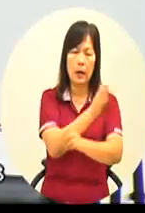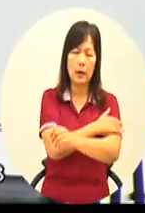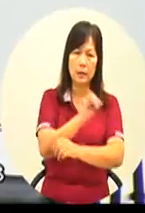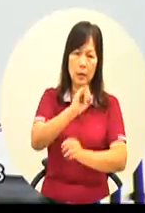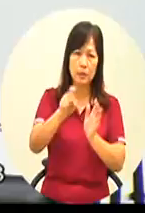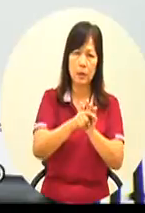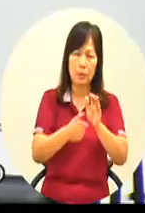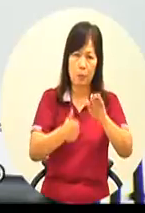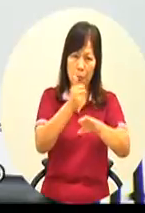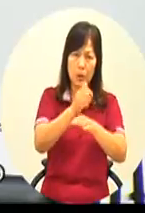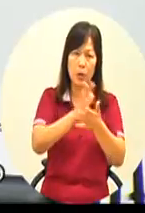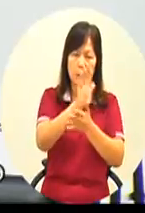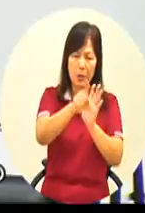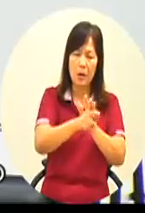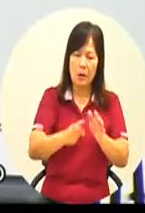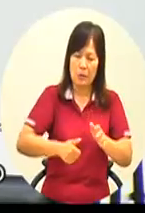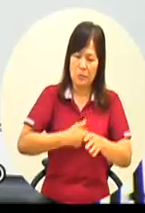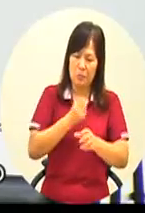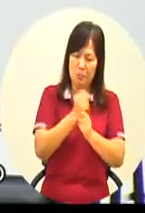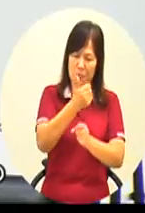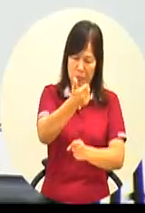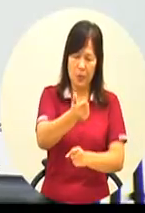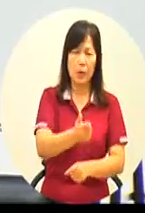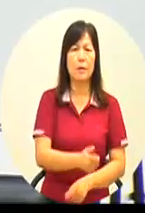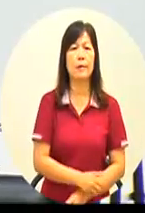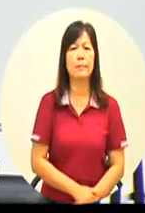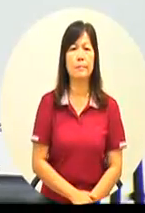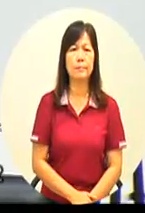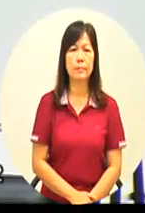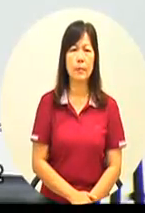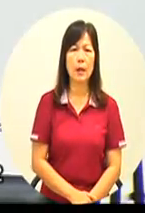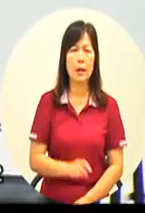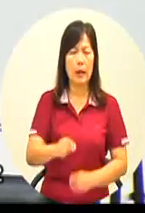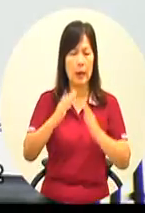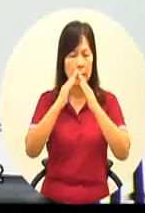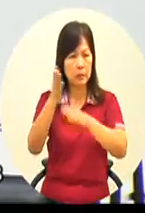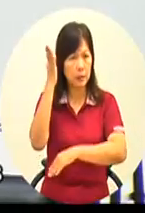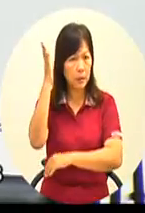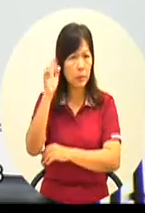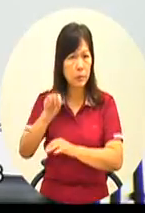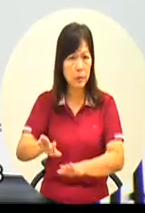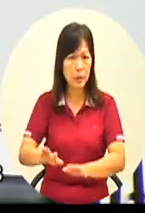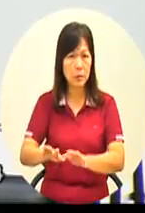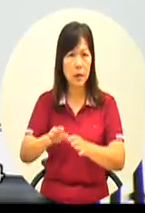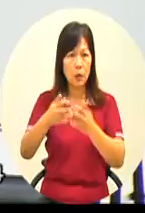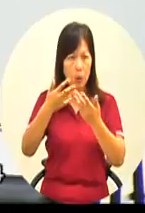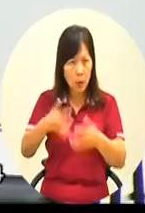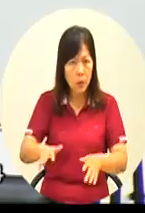它发挥的淋漓尽致哦。我们可以看到，高雄市政府在现在在许多的